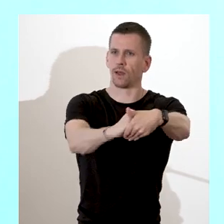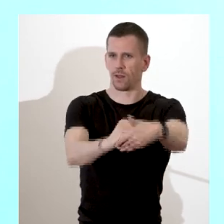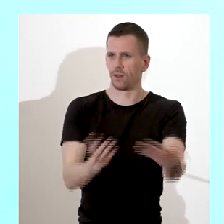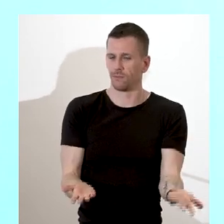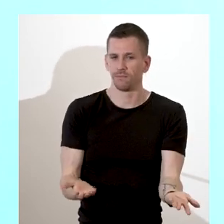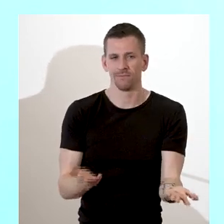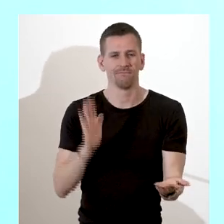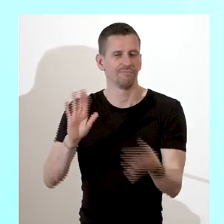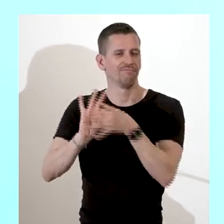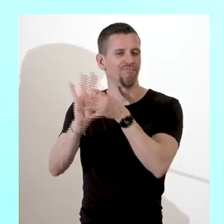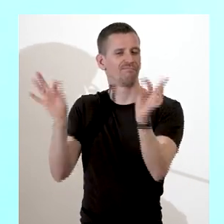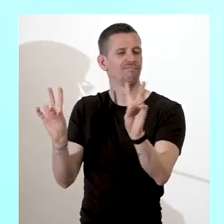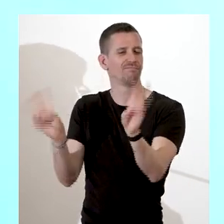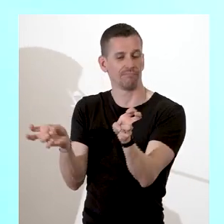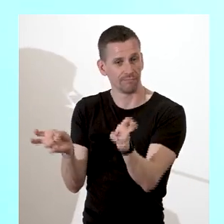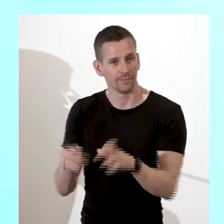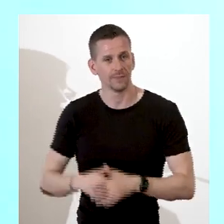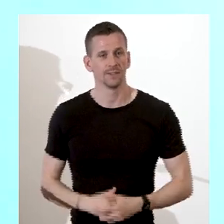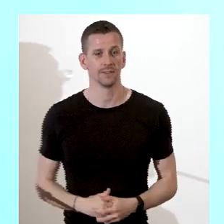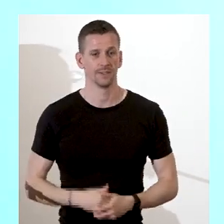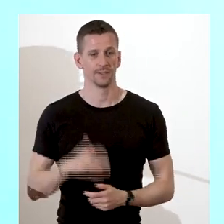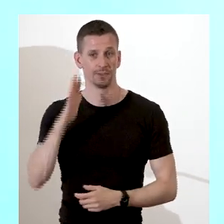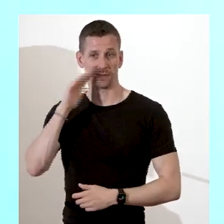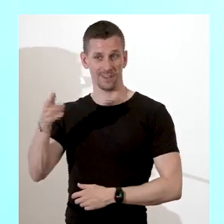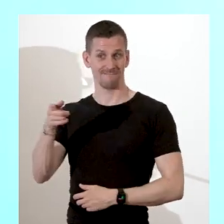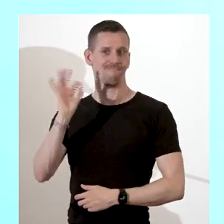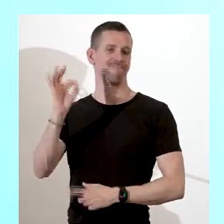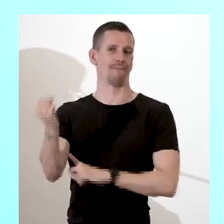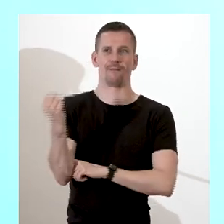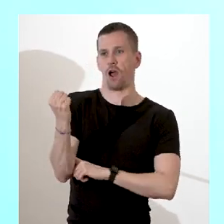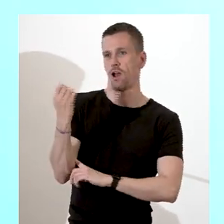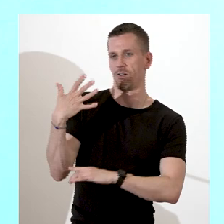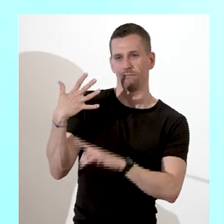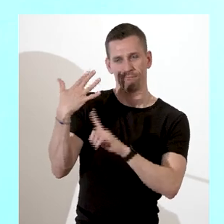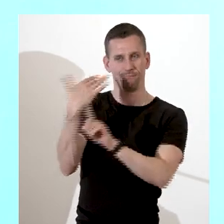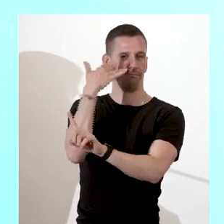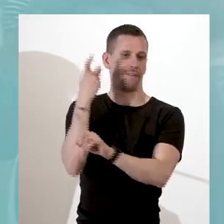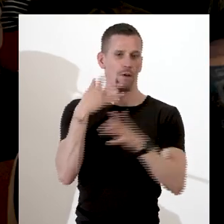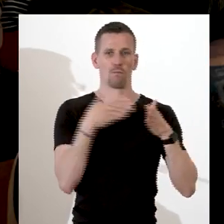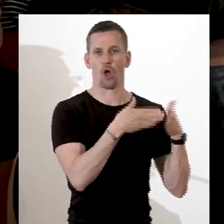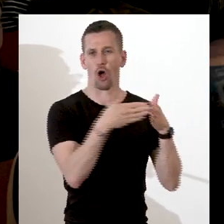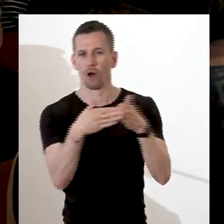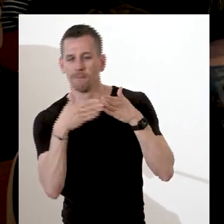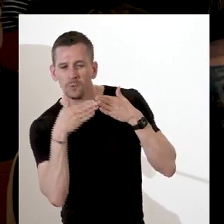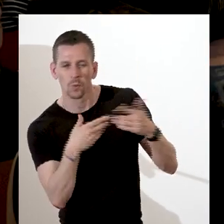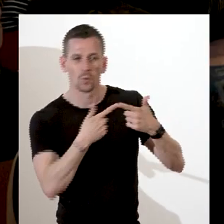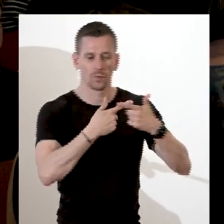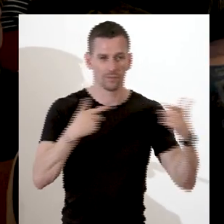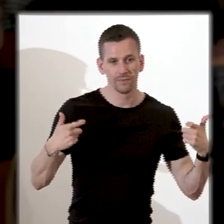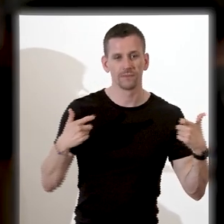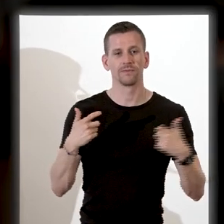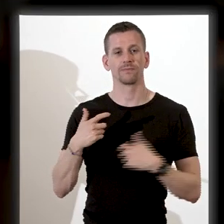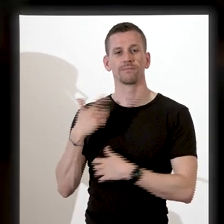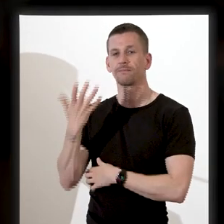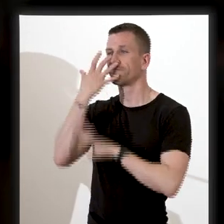sont toutefois pas ces mascarons-là qui suscitent le plus de commentaires et d'interrogations aujourd'hui, mais ceux qui représentent des